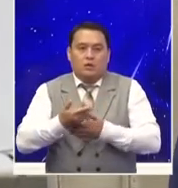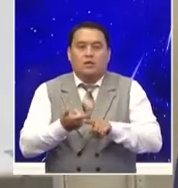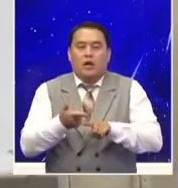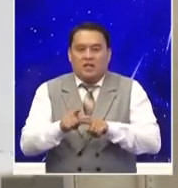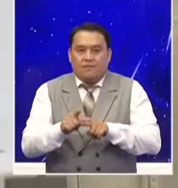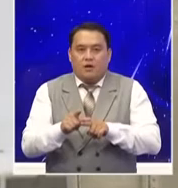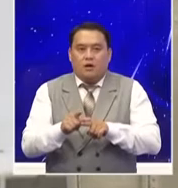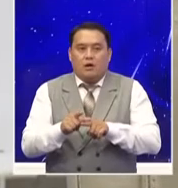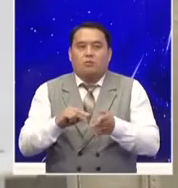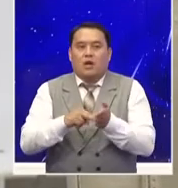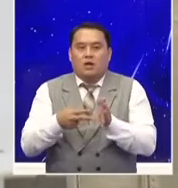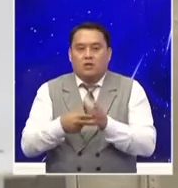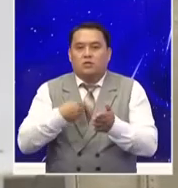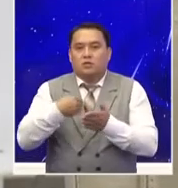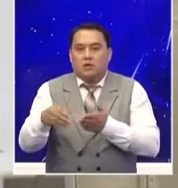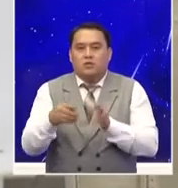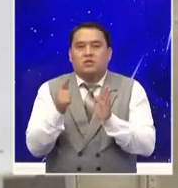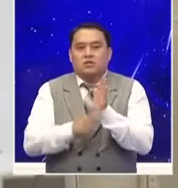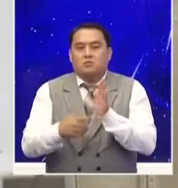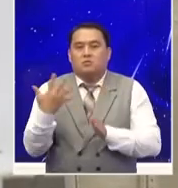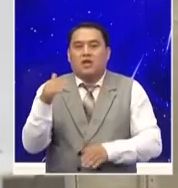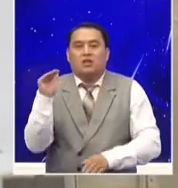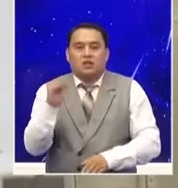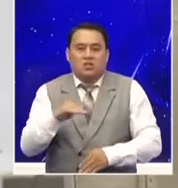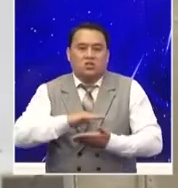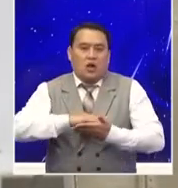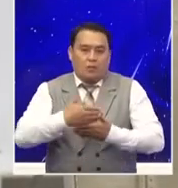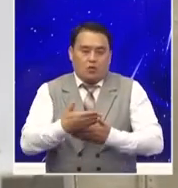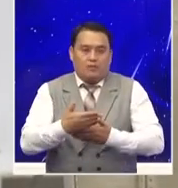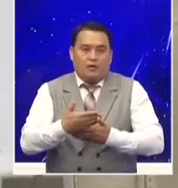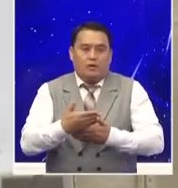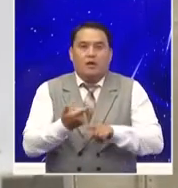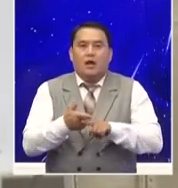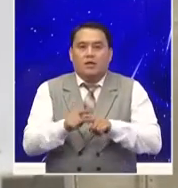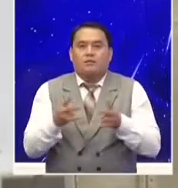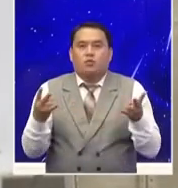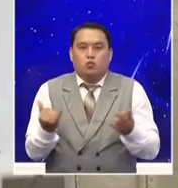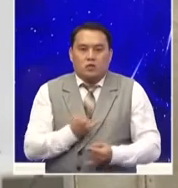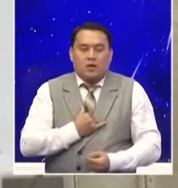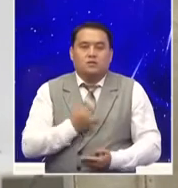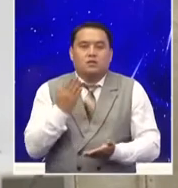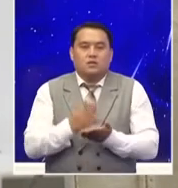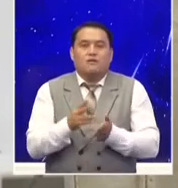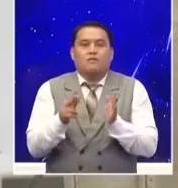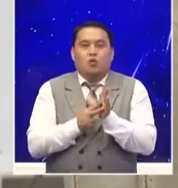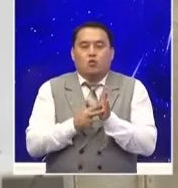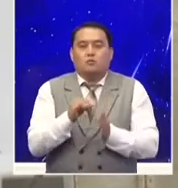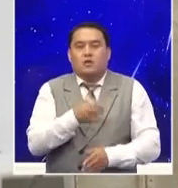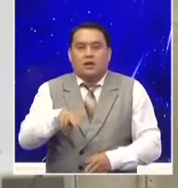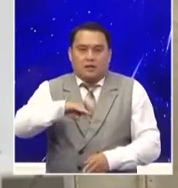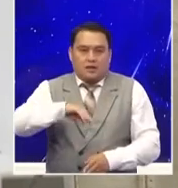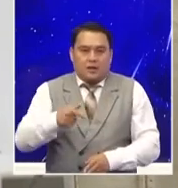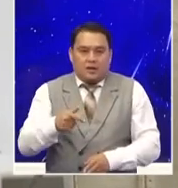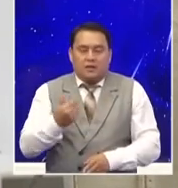этого планируется закуп 75 тысяч компьютеров. Для этого выделено с республики 8,5 миллиардов